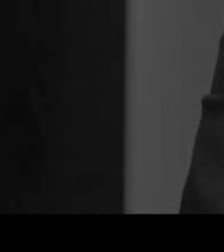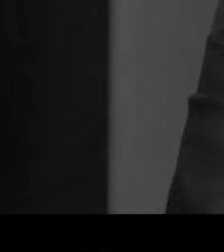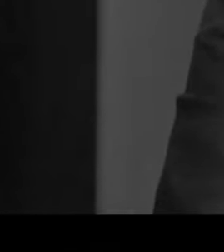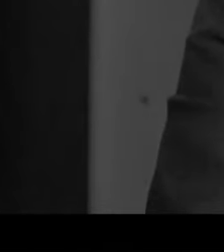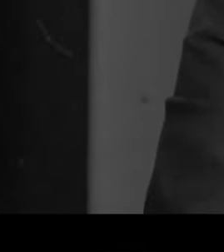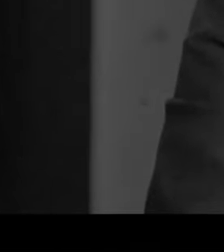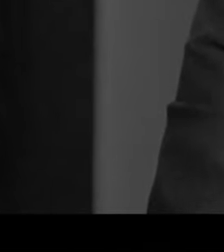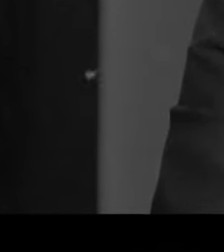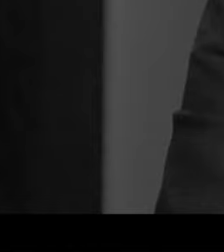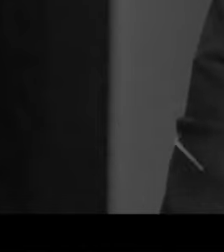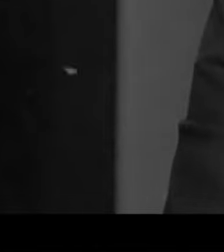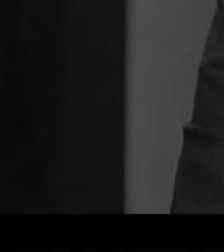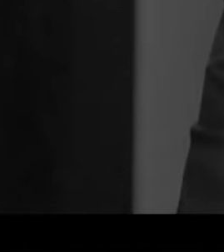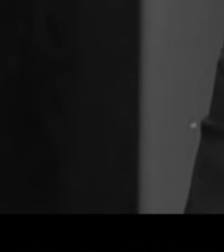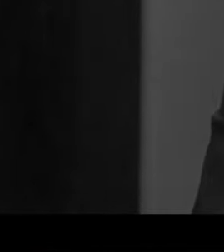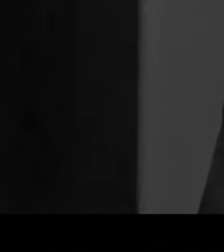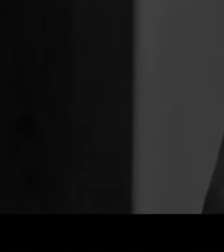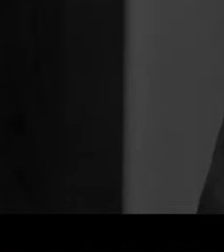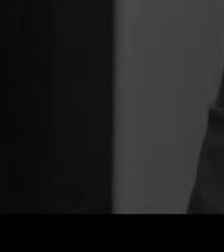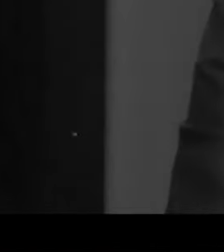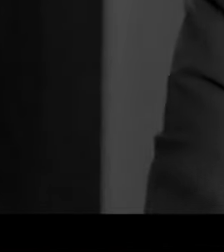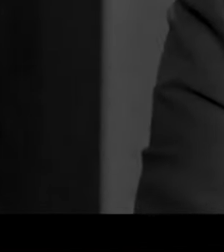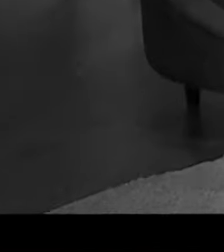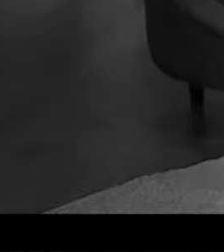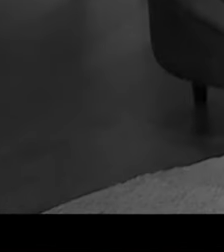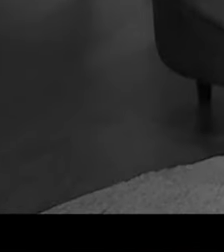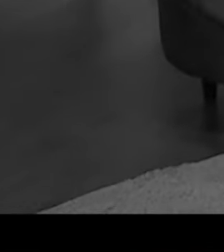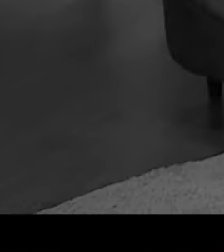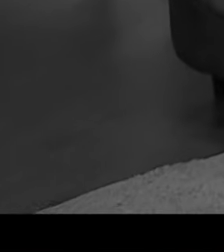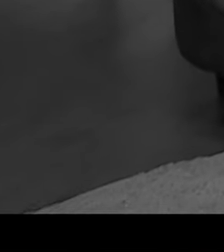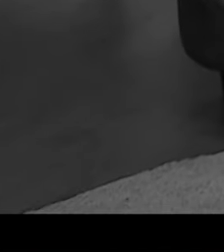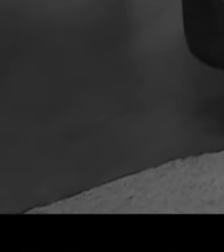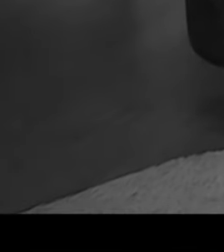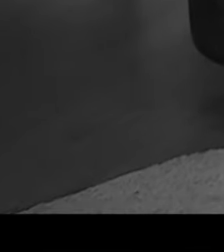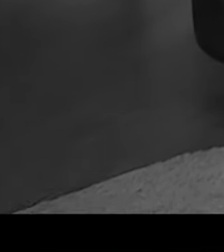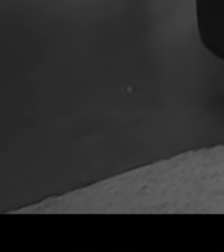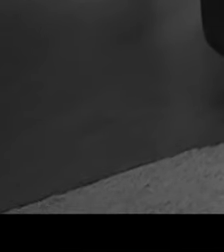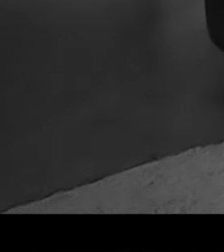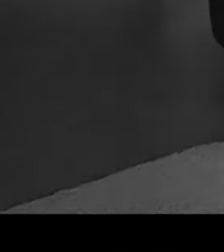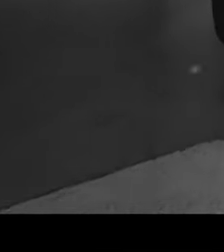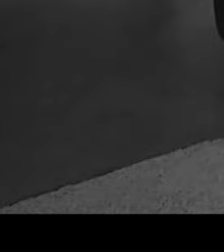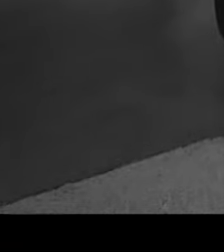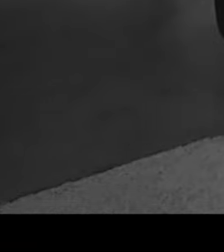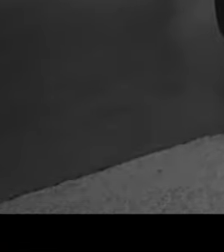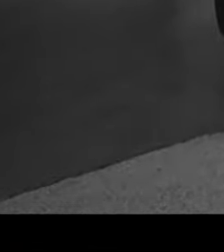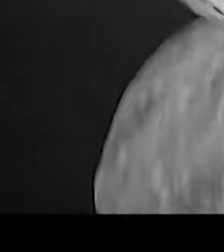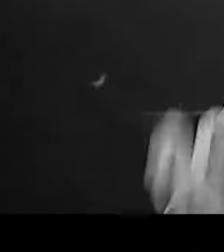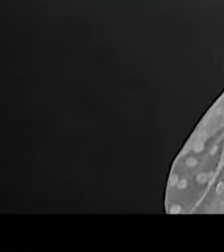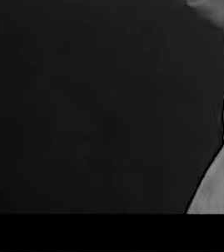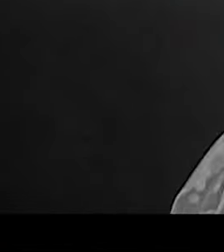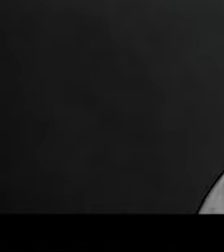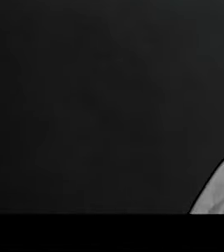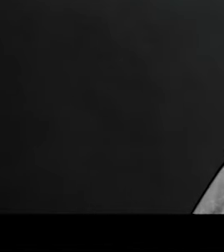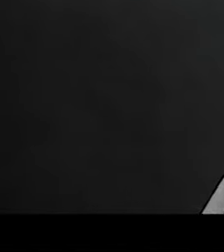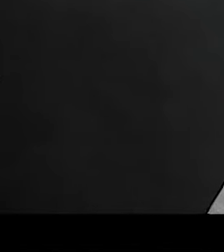عشانك أنت يعني كويمة مدرنا أحجتتي وأمشي فيهم وأقول يا لهوتي. علشانك